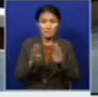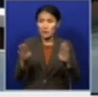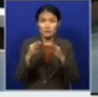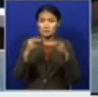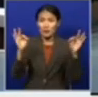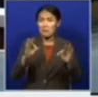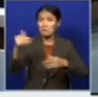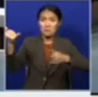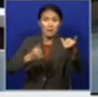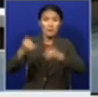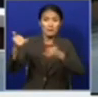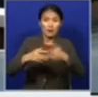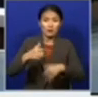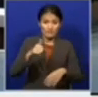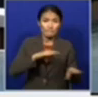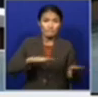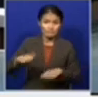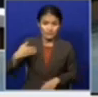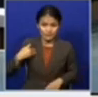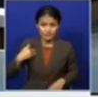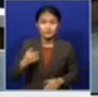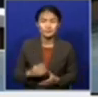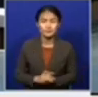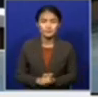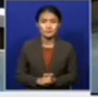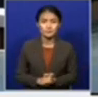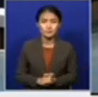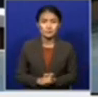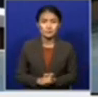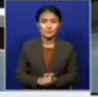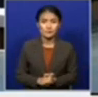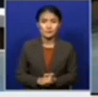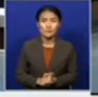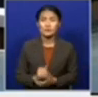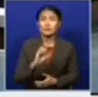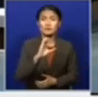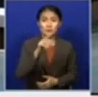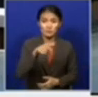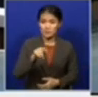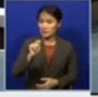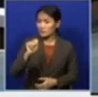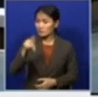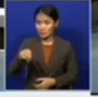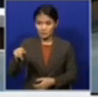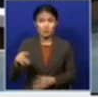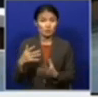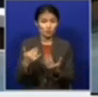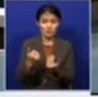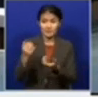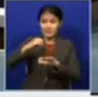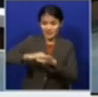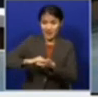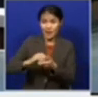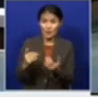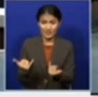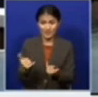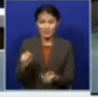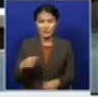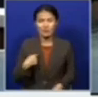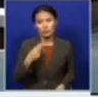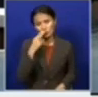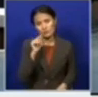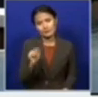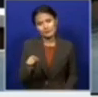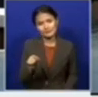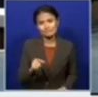โลกเข้ามามีสิทธิ์ประกอบธุรกิจในสาขานี้ถามว่ารัฐบาลไทยพร้อมหรือยังคะกับการเปิดเสรีภาคบริการ